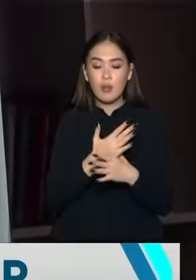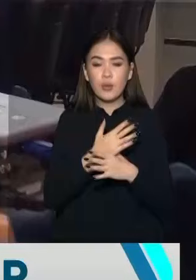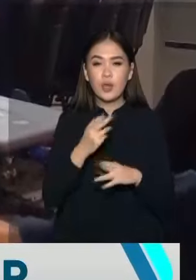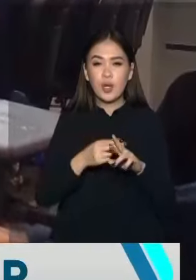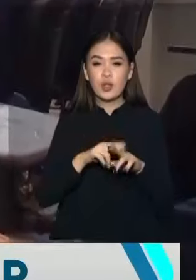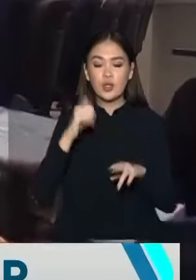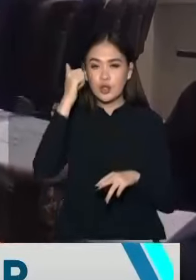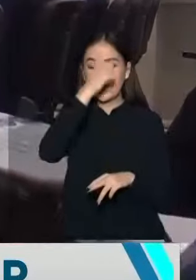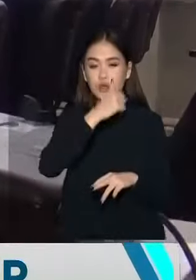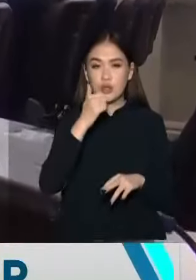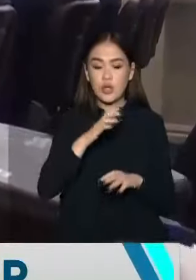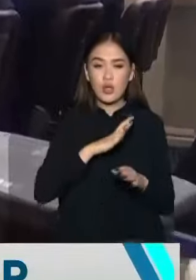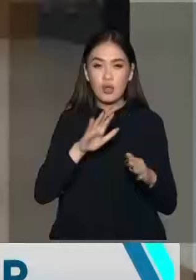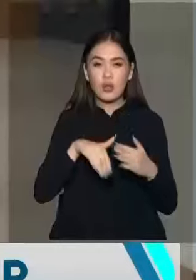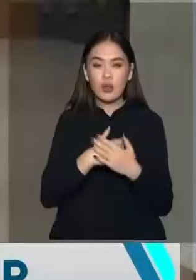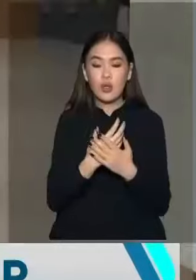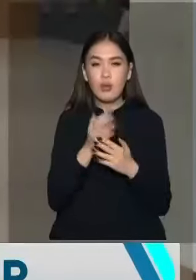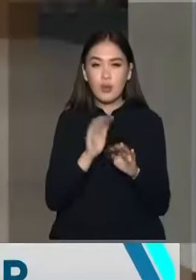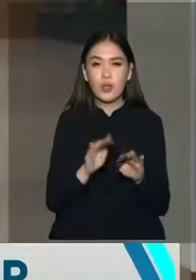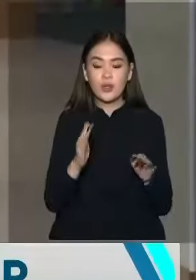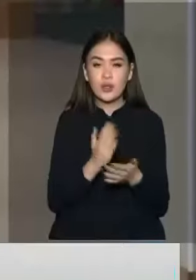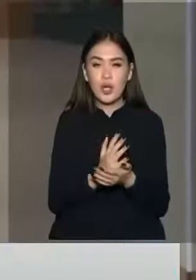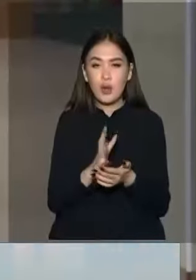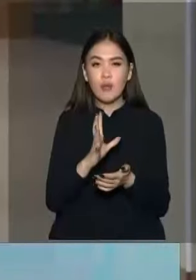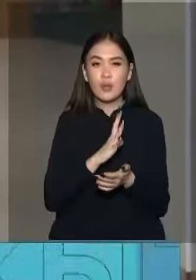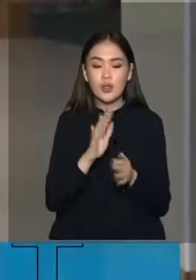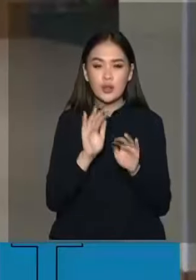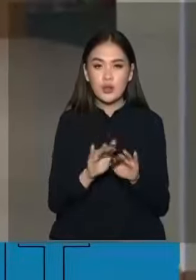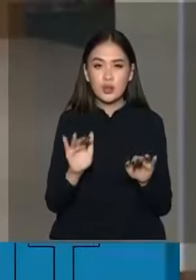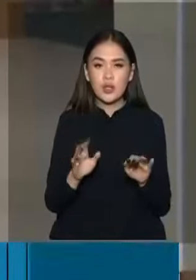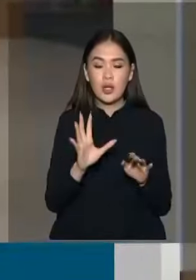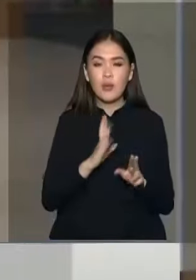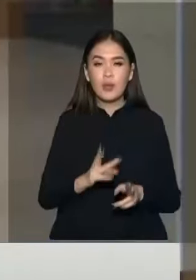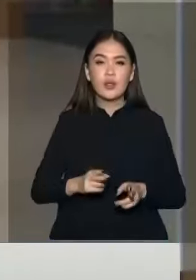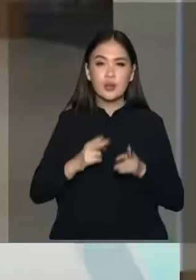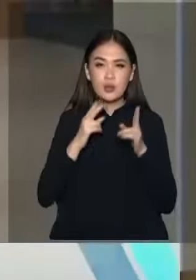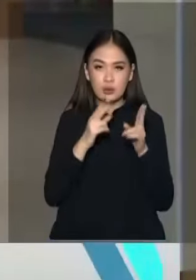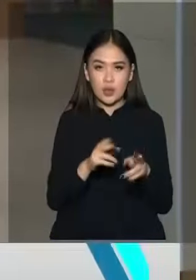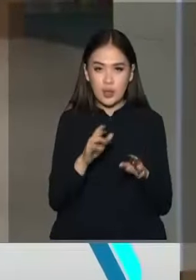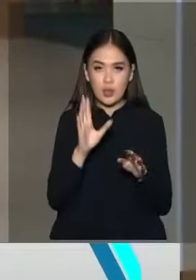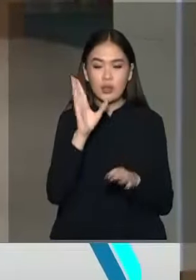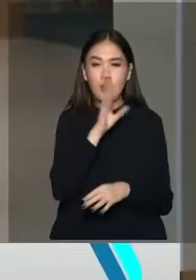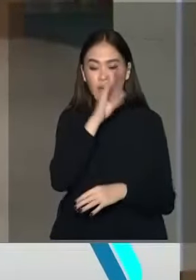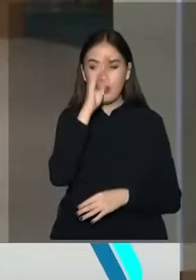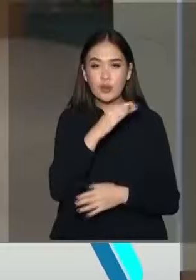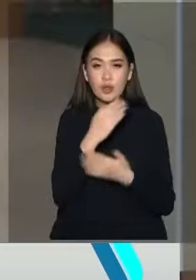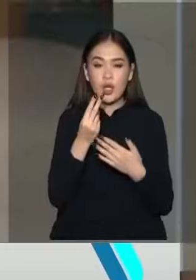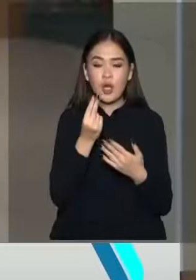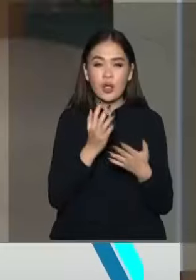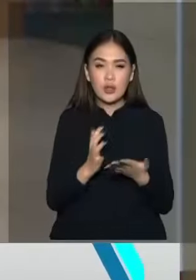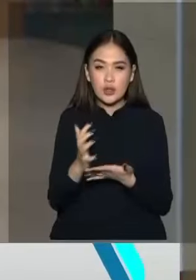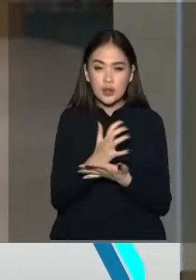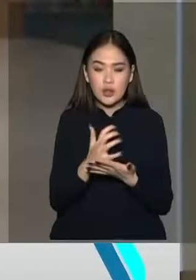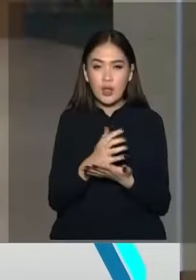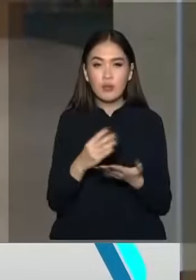жылында базарлық жасаған жастар да бар. Ребята посещали детский дом ребенка. Жастар балалар үйіне барды. Біз қаржы жинап, керек жарақ